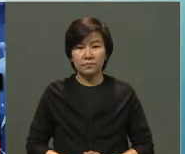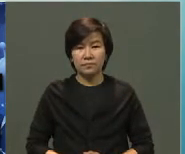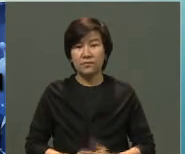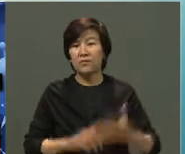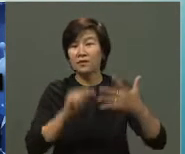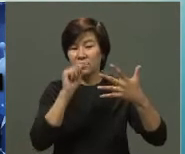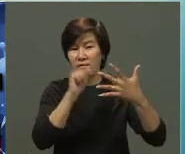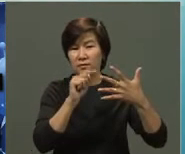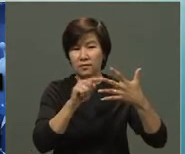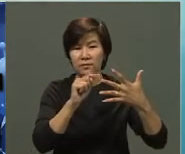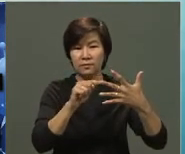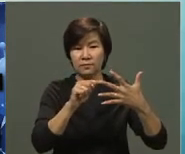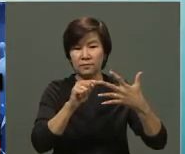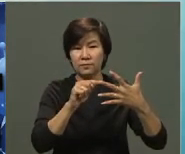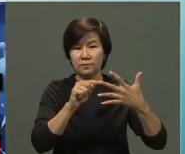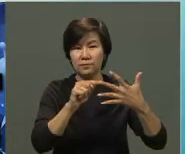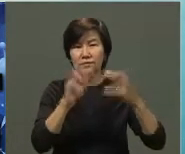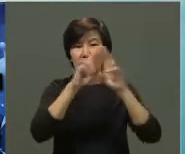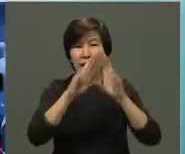กิจการนี้ไม่น่าจะมีปัญหาอะไรนะครับอันนี้ก็คือกลับไปในรูปแบบเดิมทั้งหมดมาดูกิจการที่3